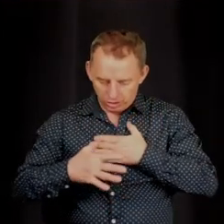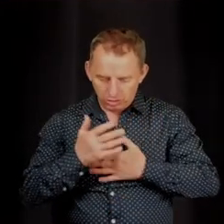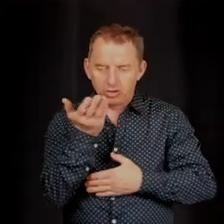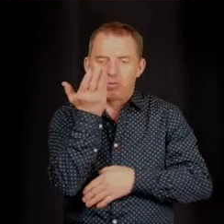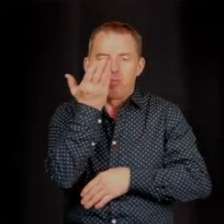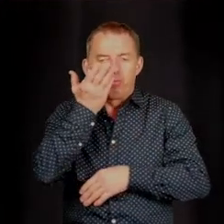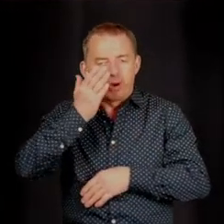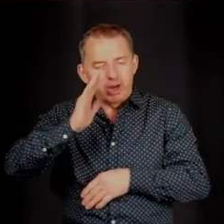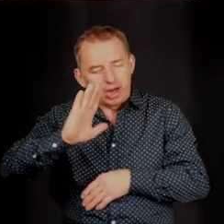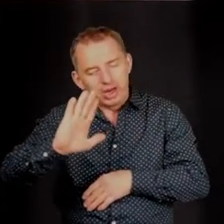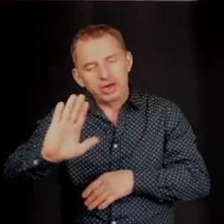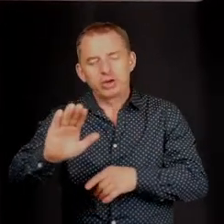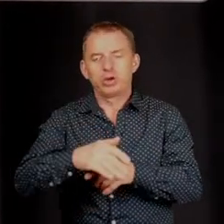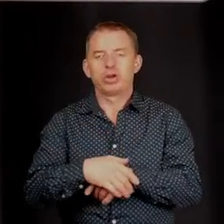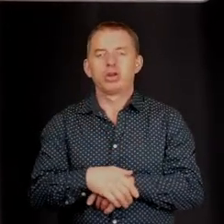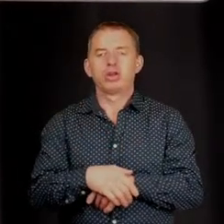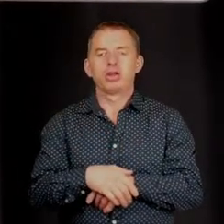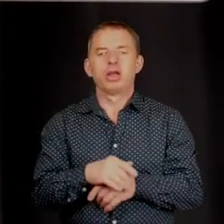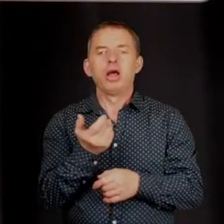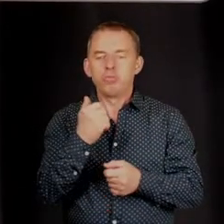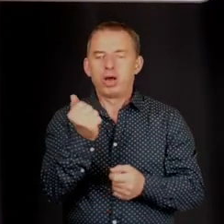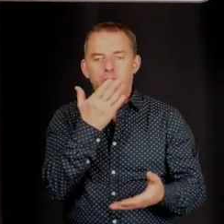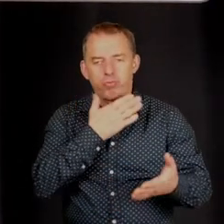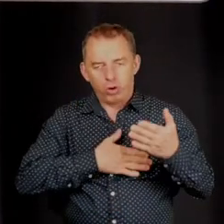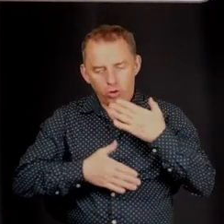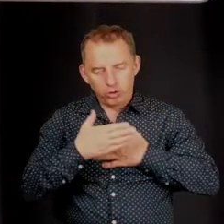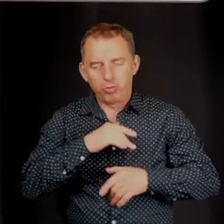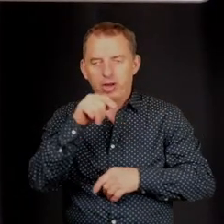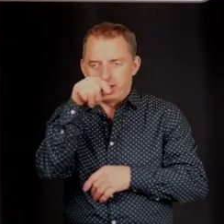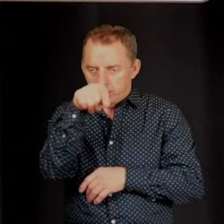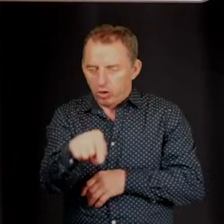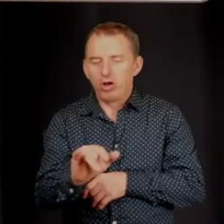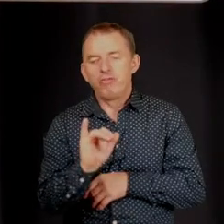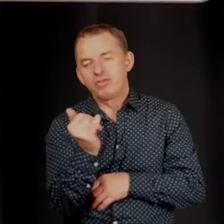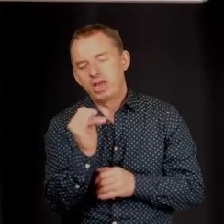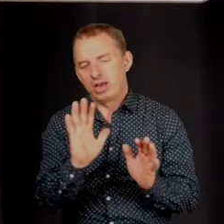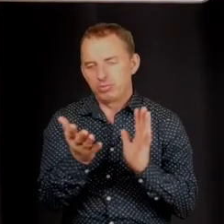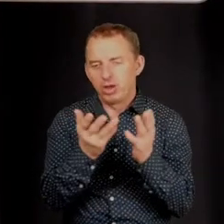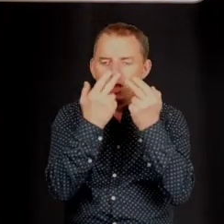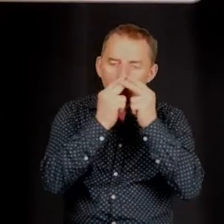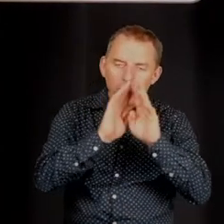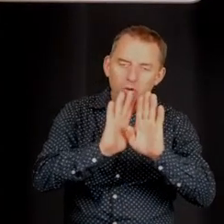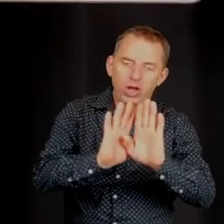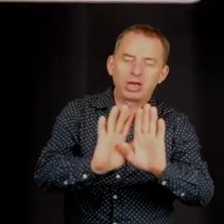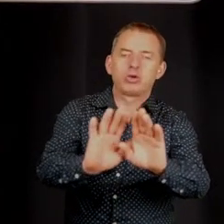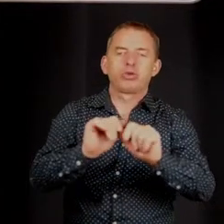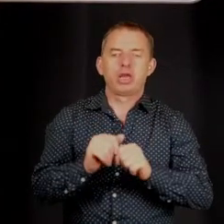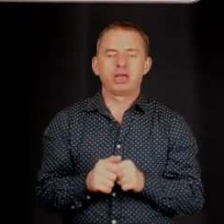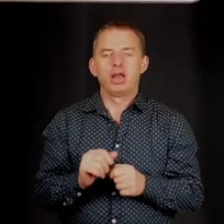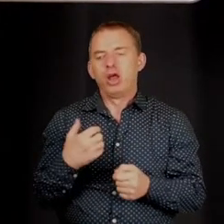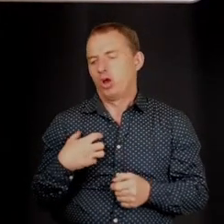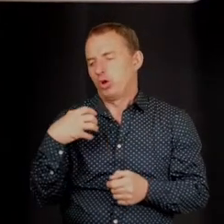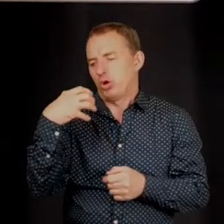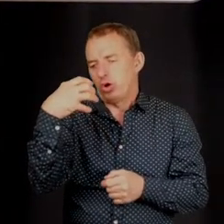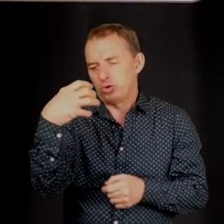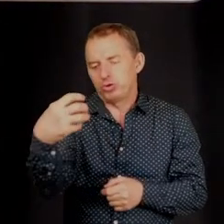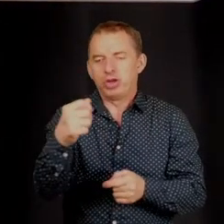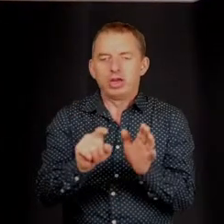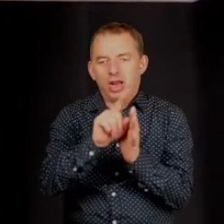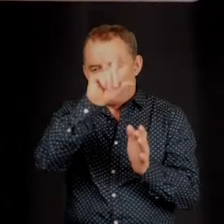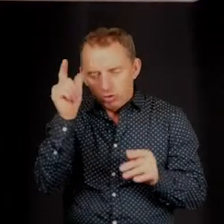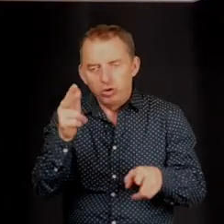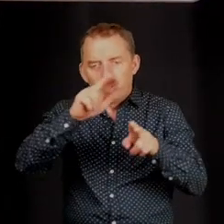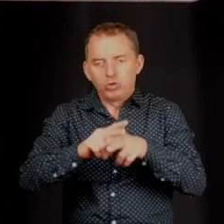bardzo, bardzo nam się podoba to, w jaki sposób okazujecie gościnność dla ludzi,